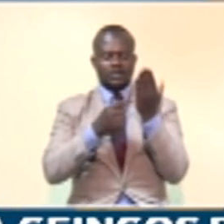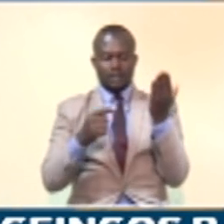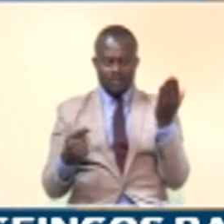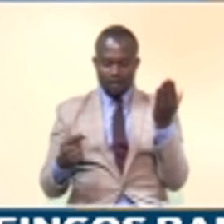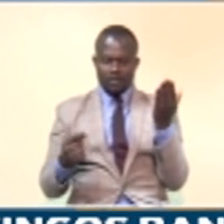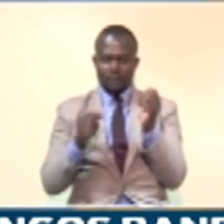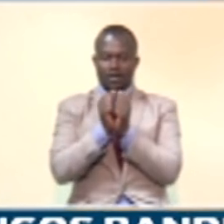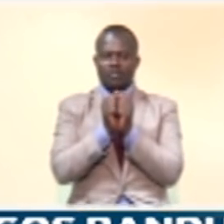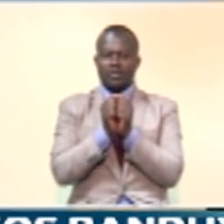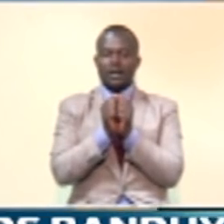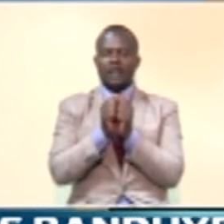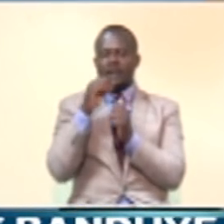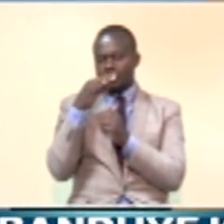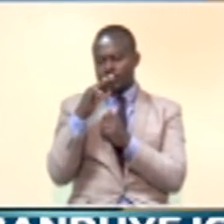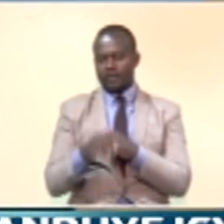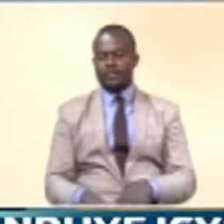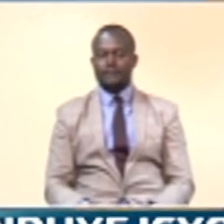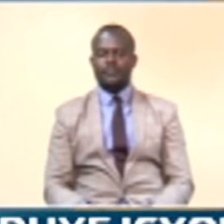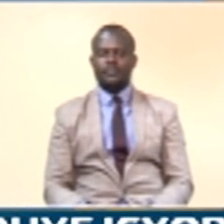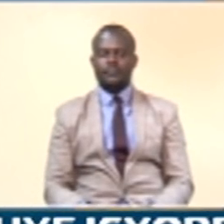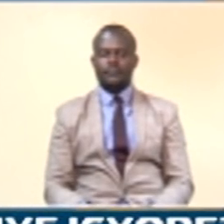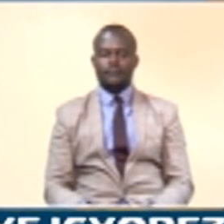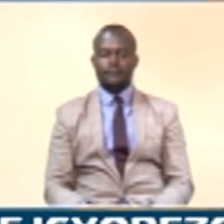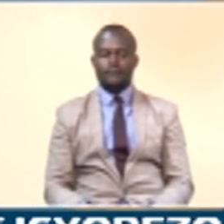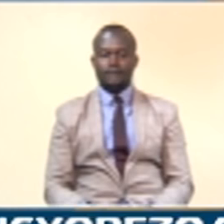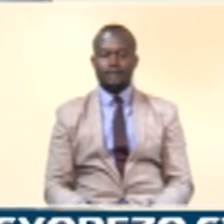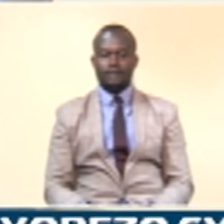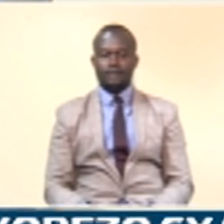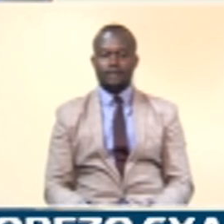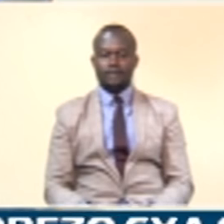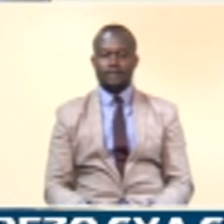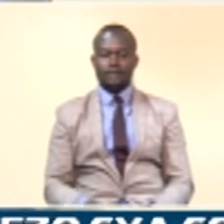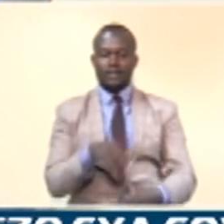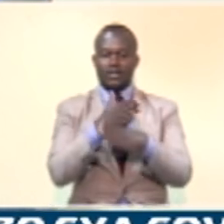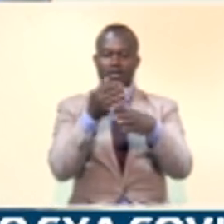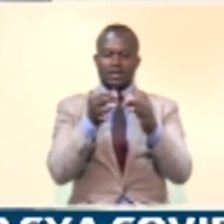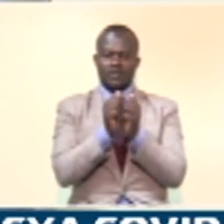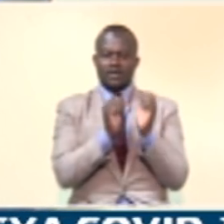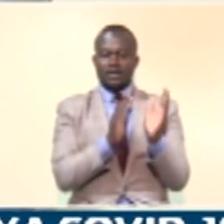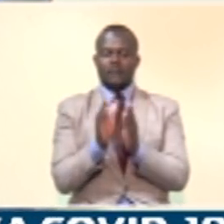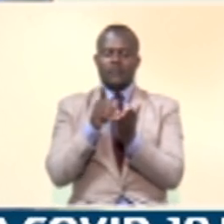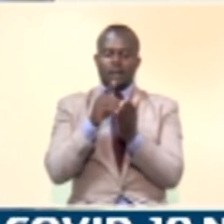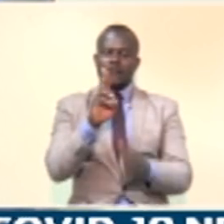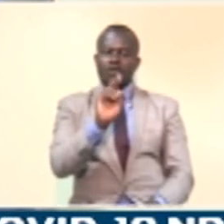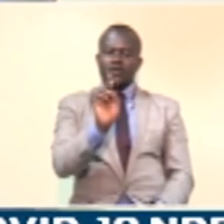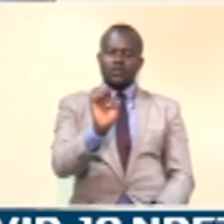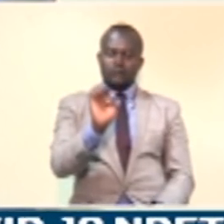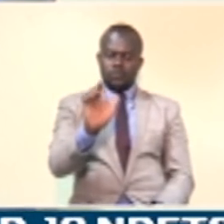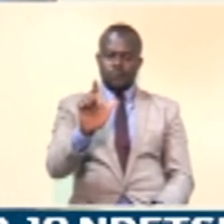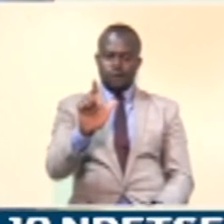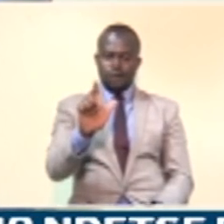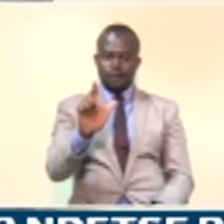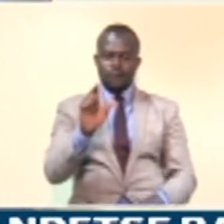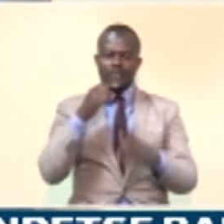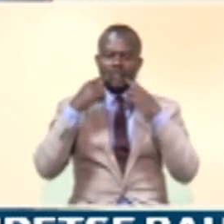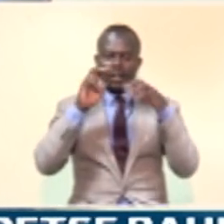ikoranabuhanga na francophonie. Le numérique, la francophonie. Minisitiri w'Imari n'Igenamigambi Dr. Uziyendagije Imana